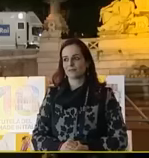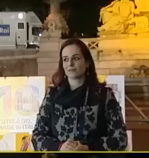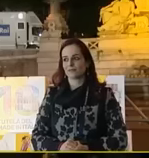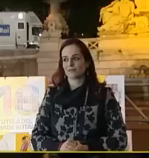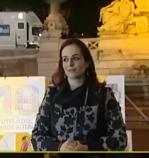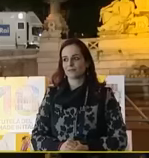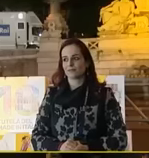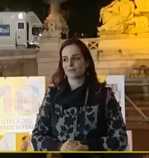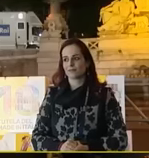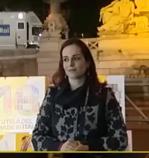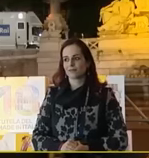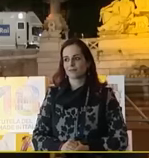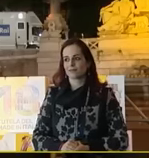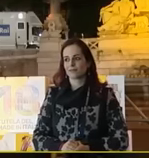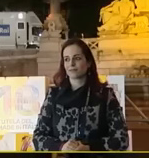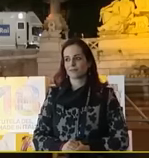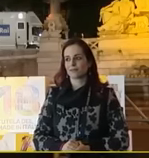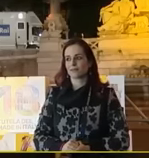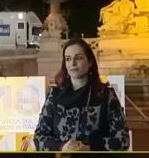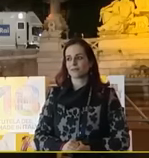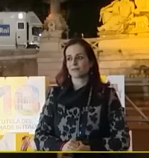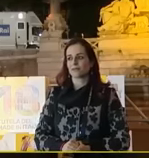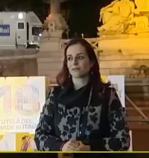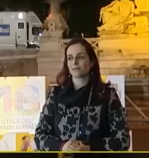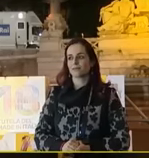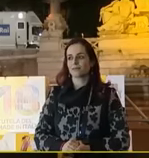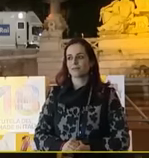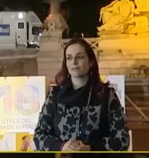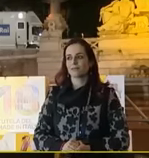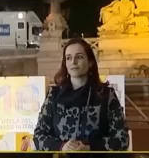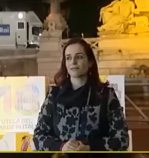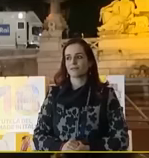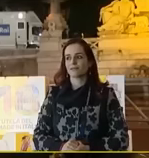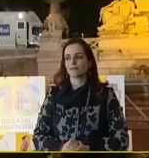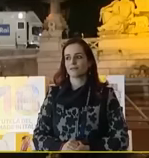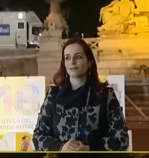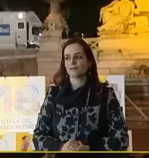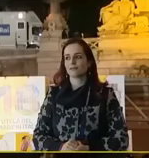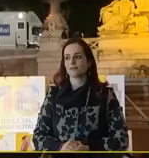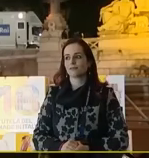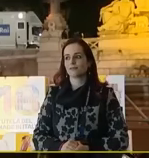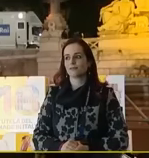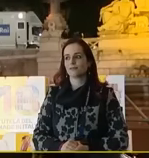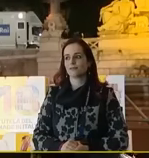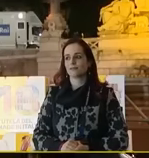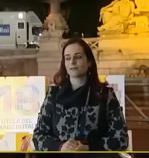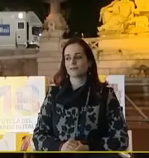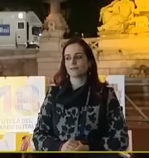Stai calmo.